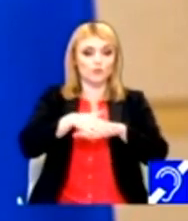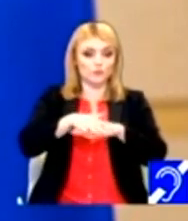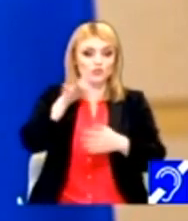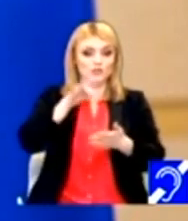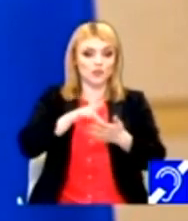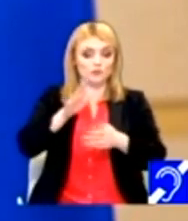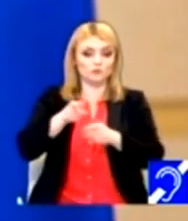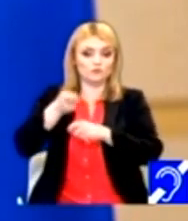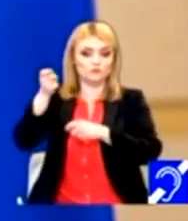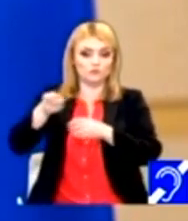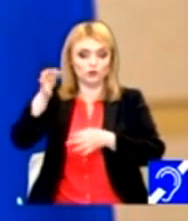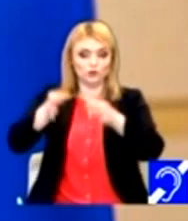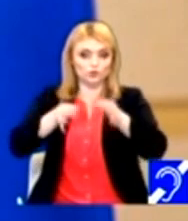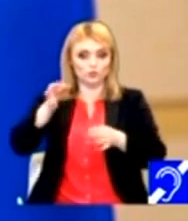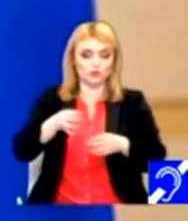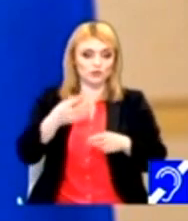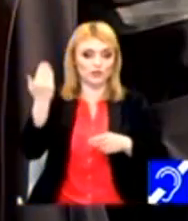pandemia.